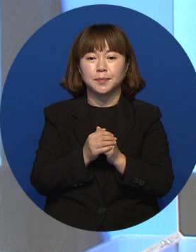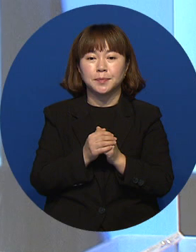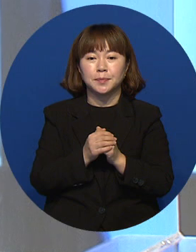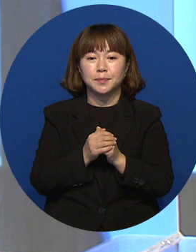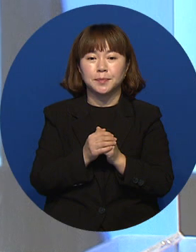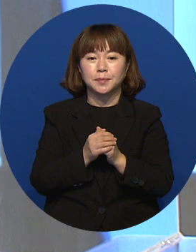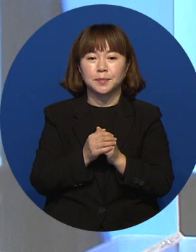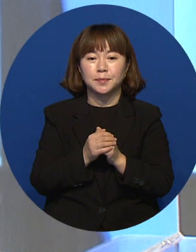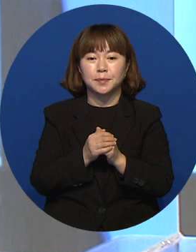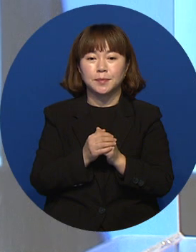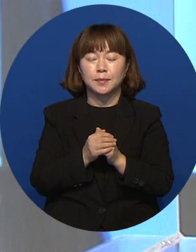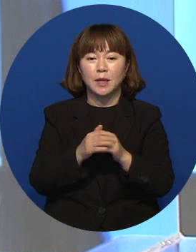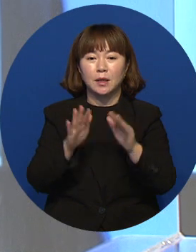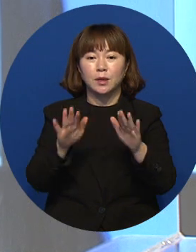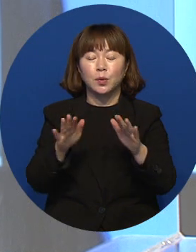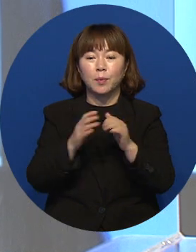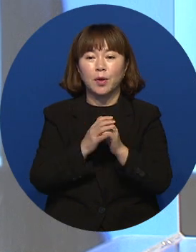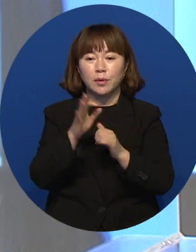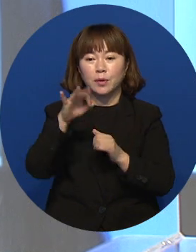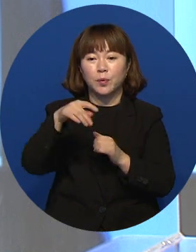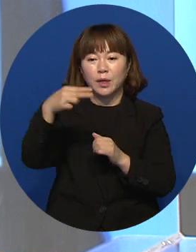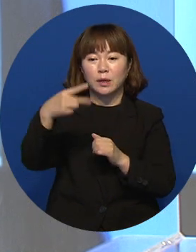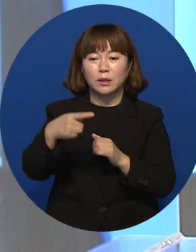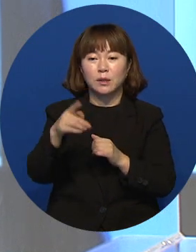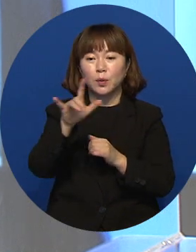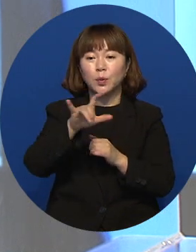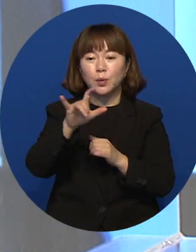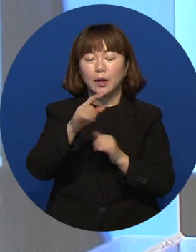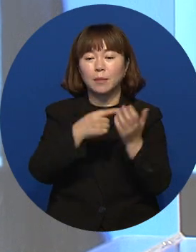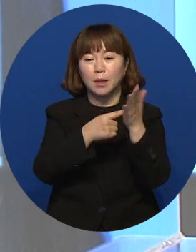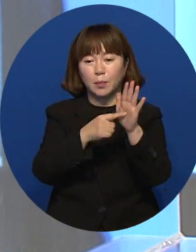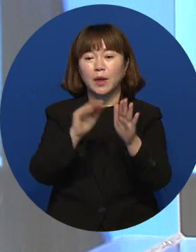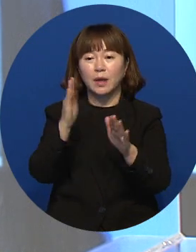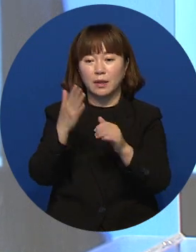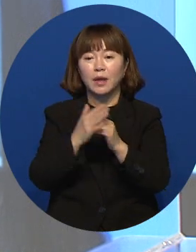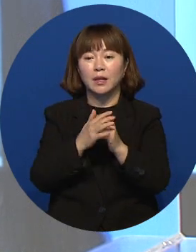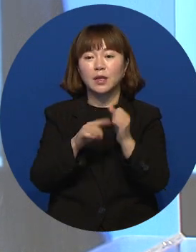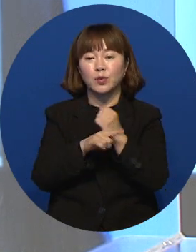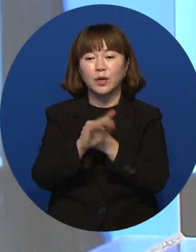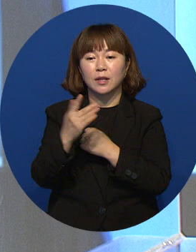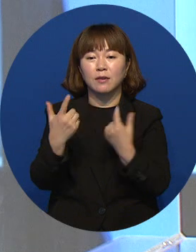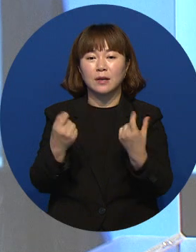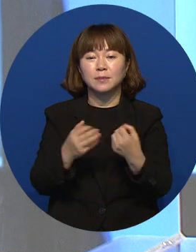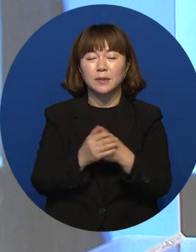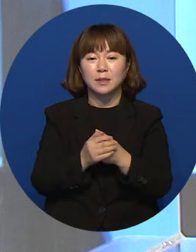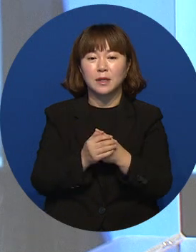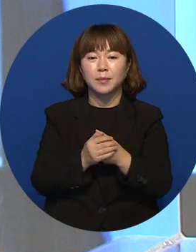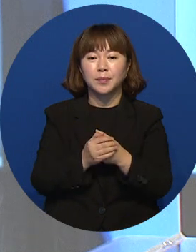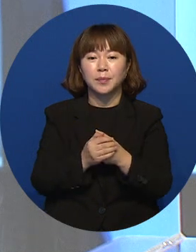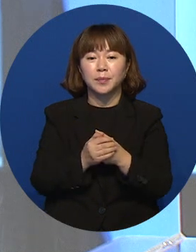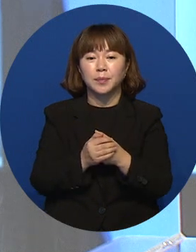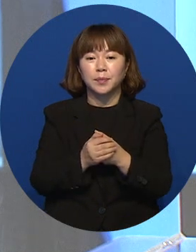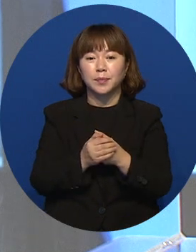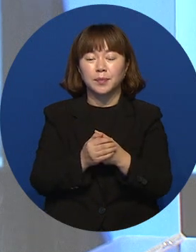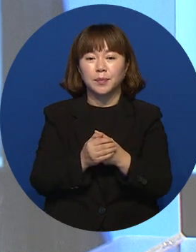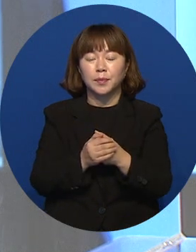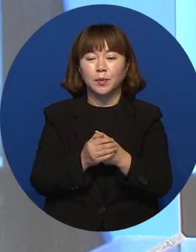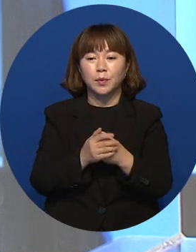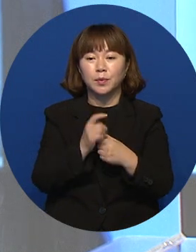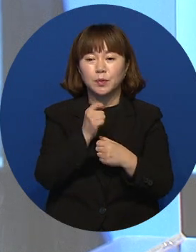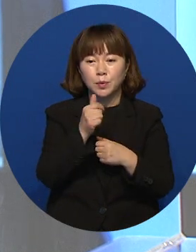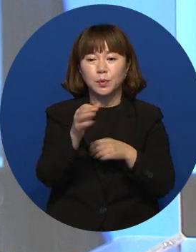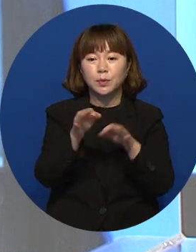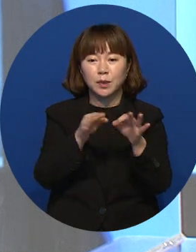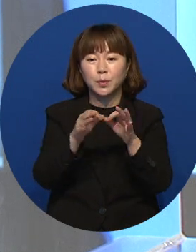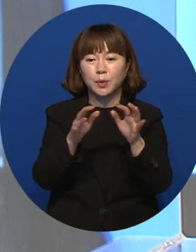이번 위드 그런 하게된 결정적 이유가 되겠구요 또 그동안의 그만이 고생하셨습니다 소상공인 자영업자